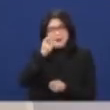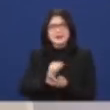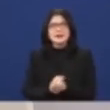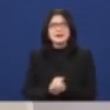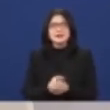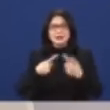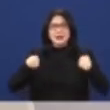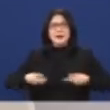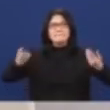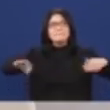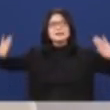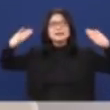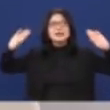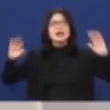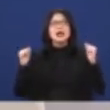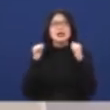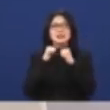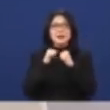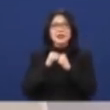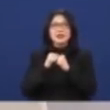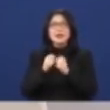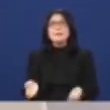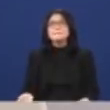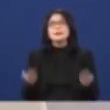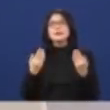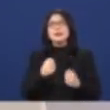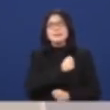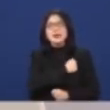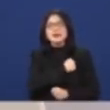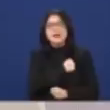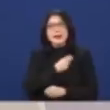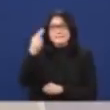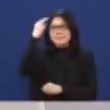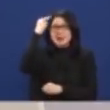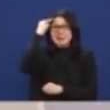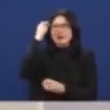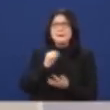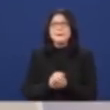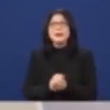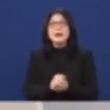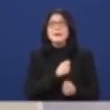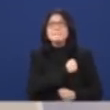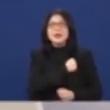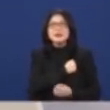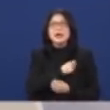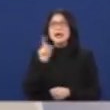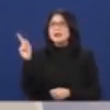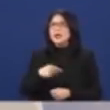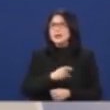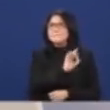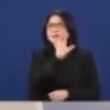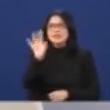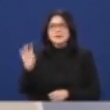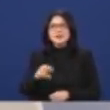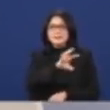Pancasila adalah kesepakatan para pendiri bangsa para pemimpin-pemimpin bangsa dari berbagai